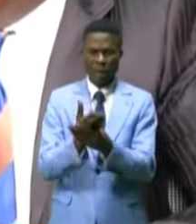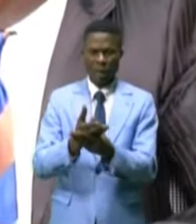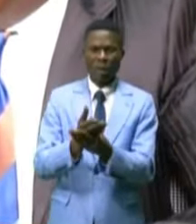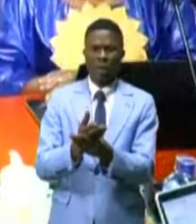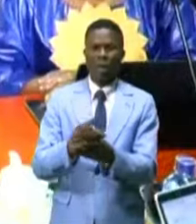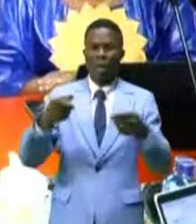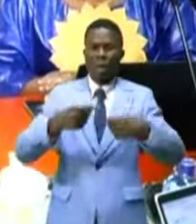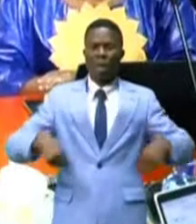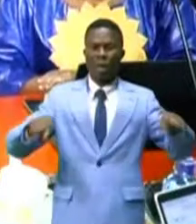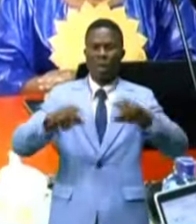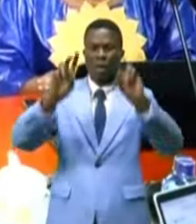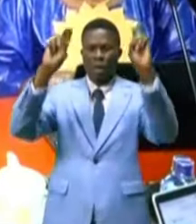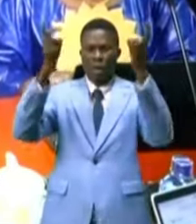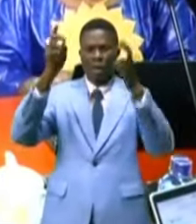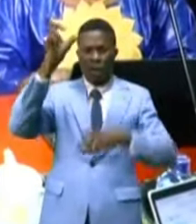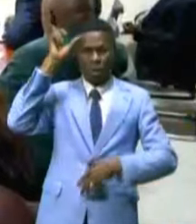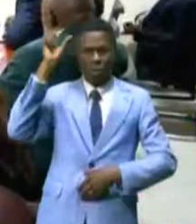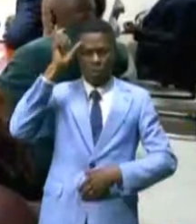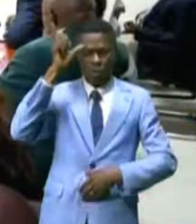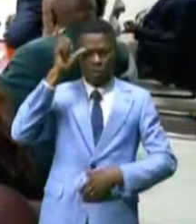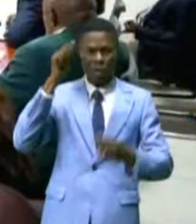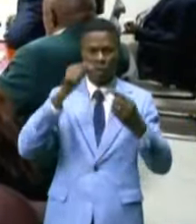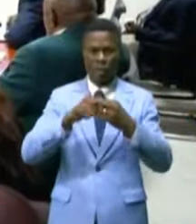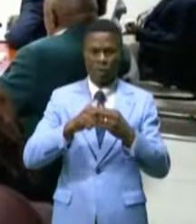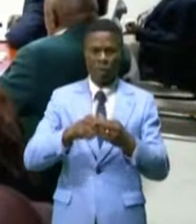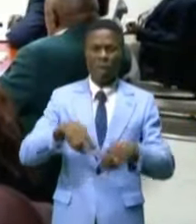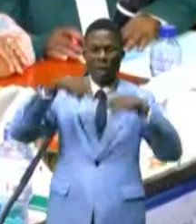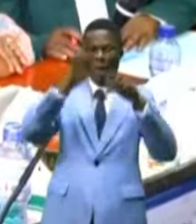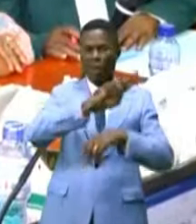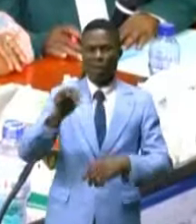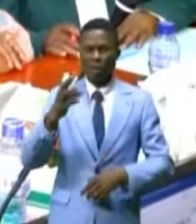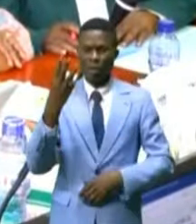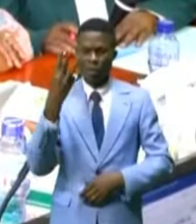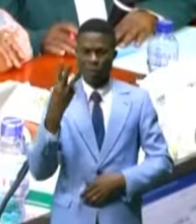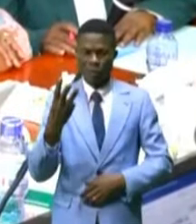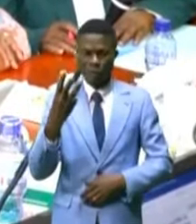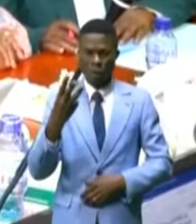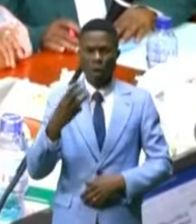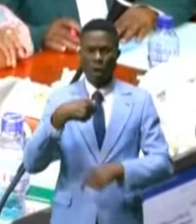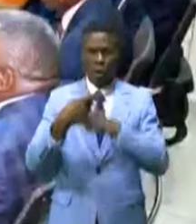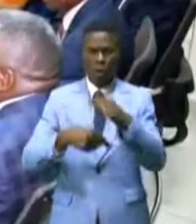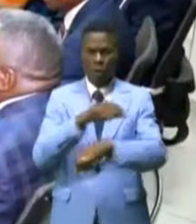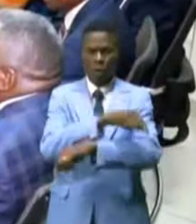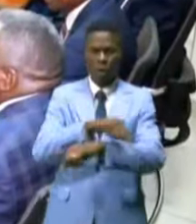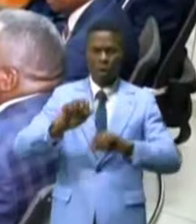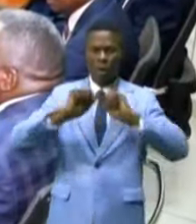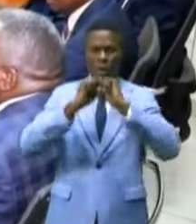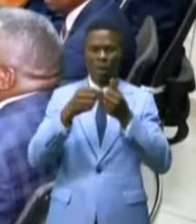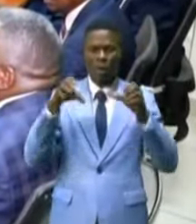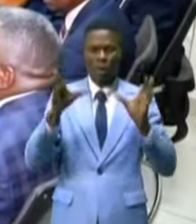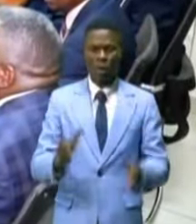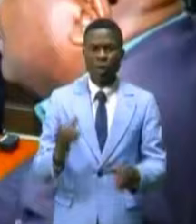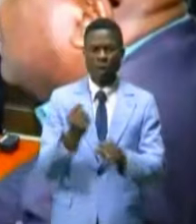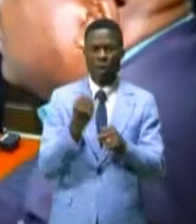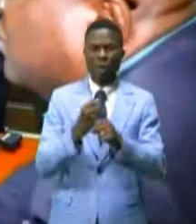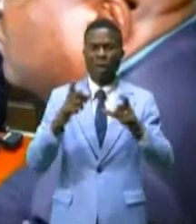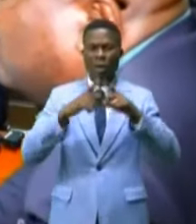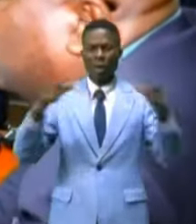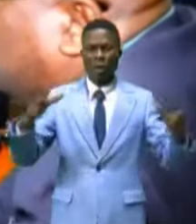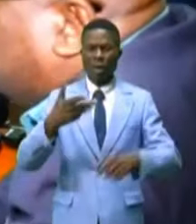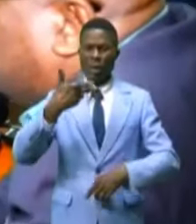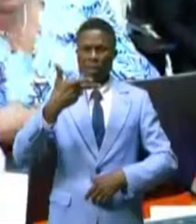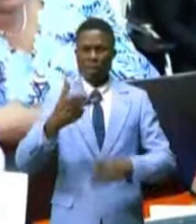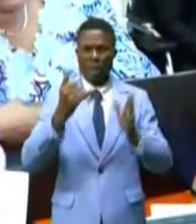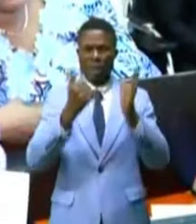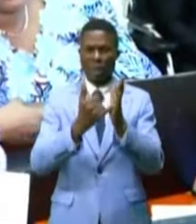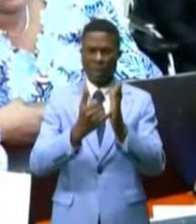concession Lubumbashi-Kasumbalesa pour l'exercice 2023 qui a vécu au siège de l'Agence congolaise de grands travaux du mercredi 6